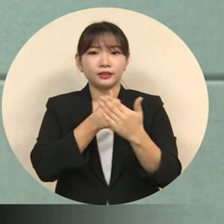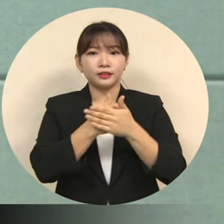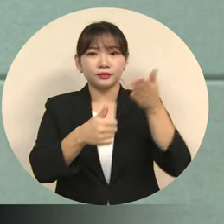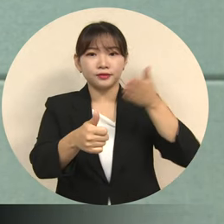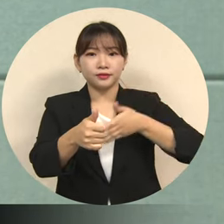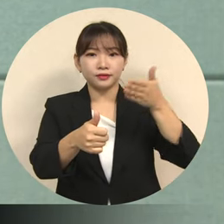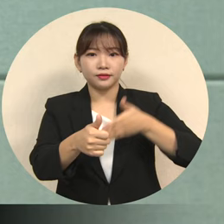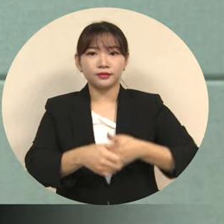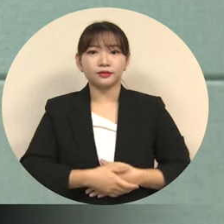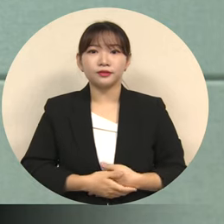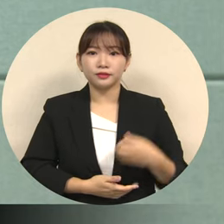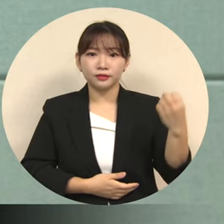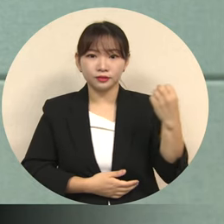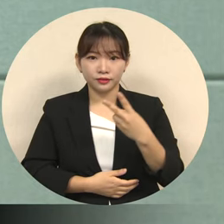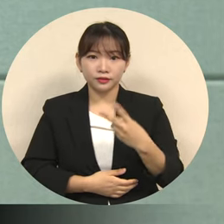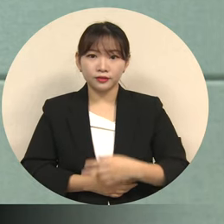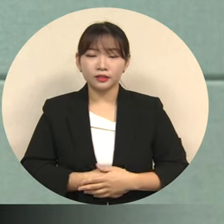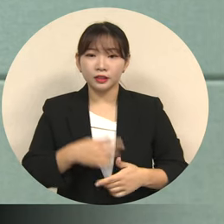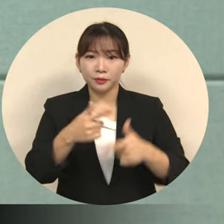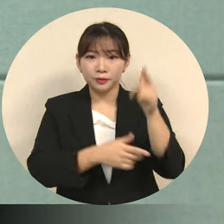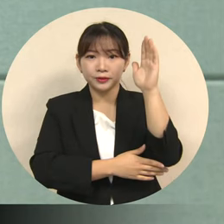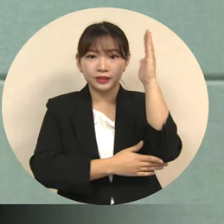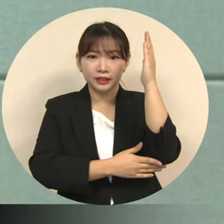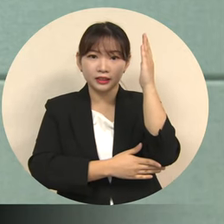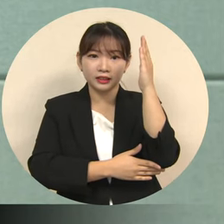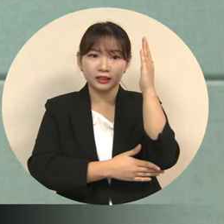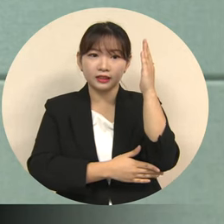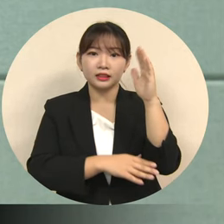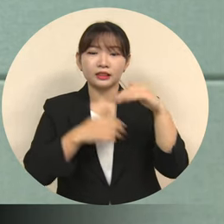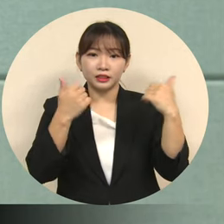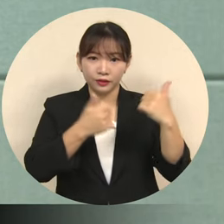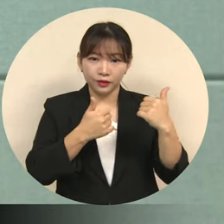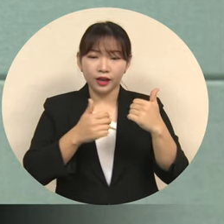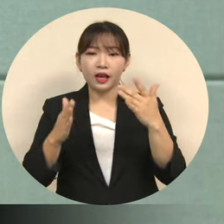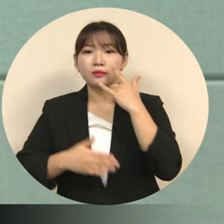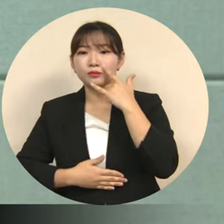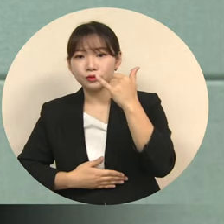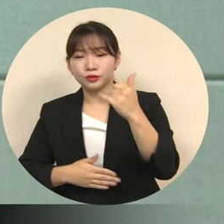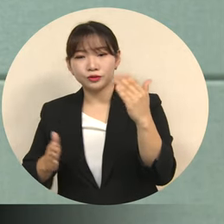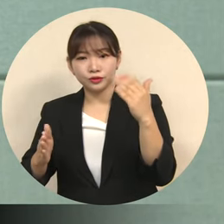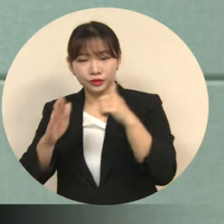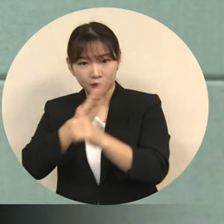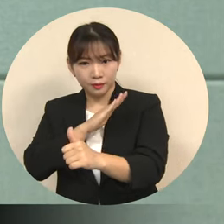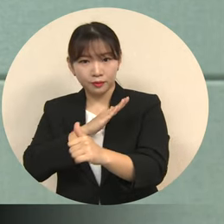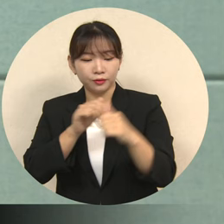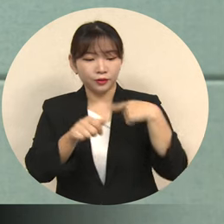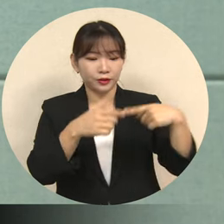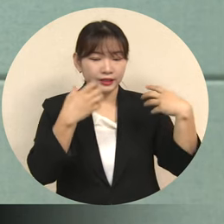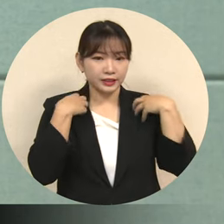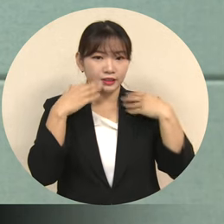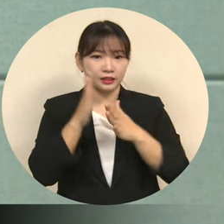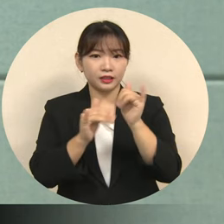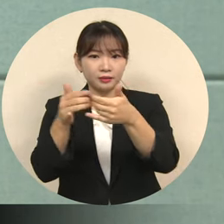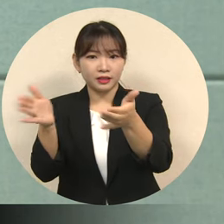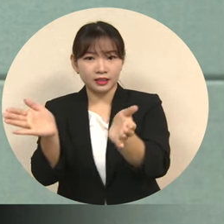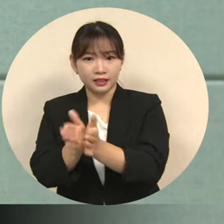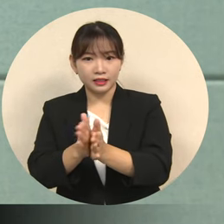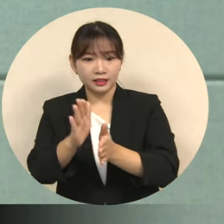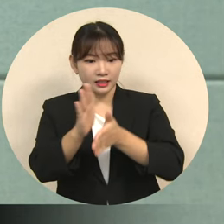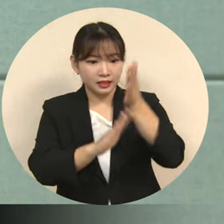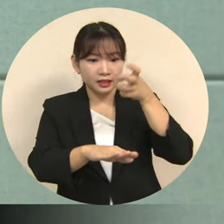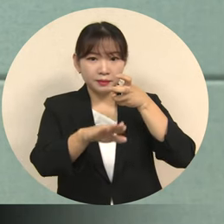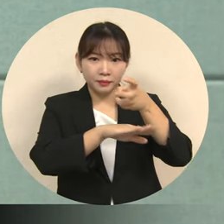부탁드립니다. 그리고 목포시의회, 학부모 대표, 교육청, 시민단체,